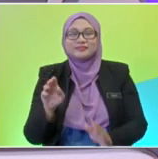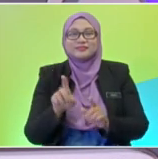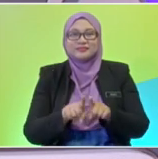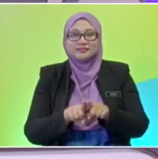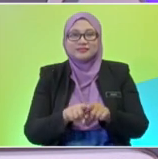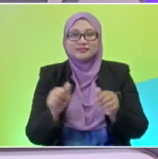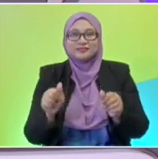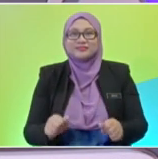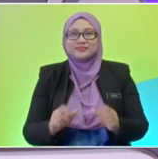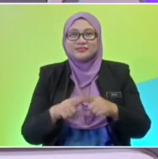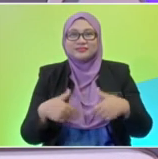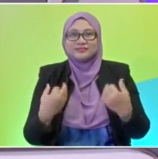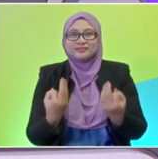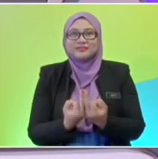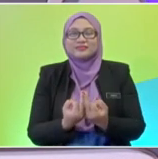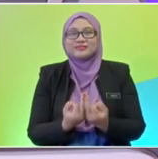lihat